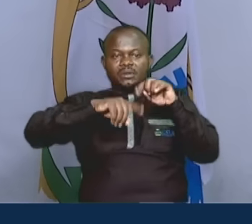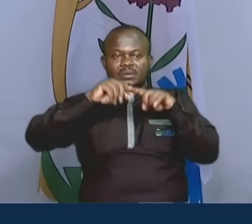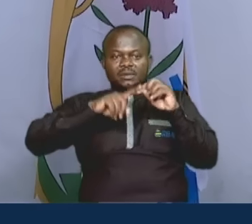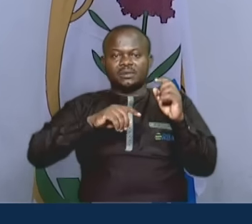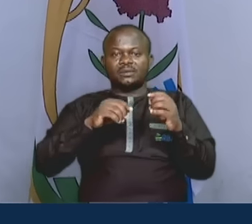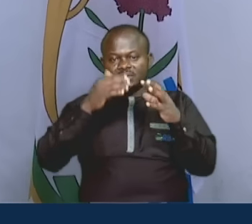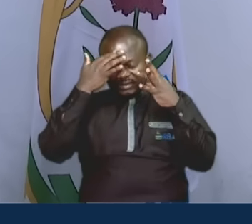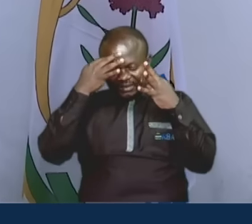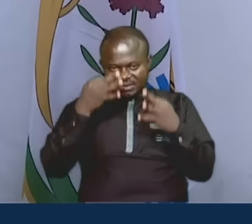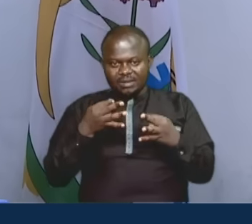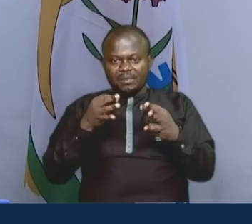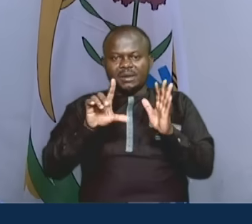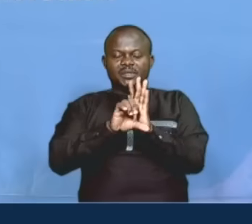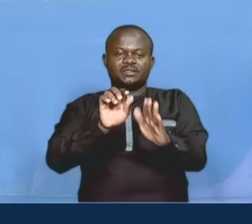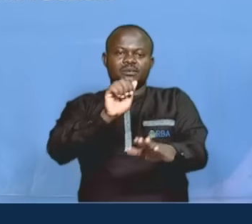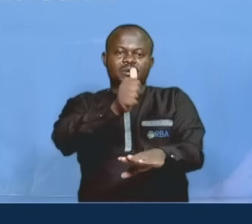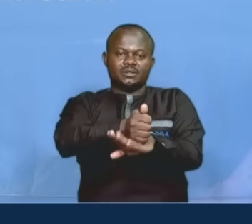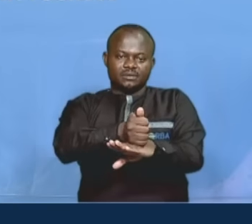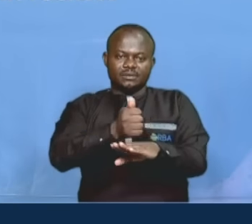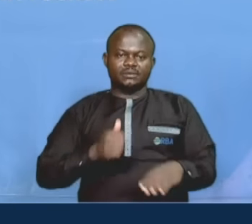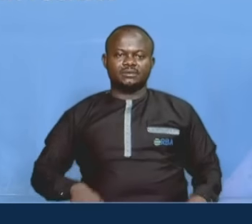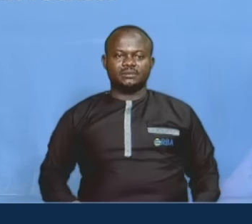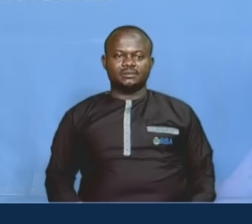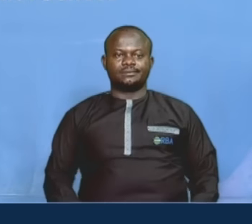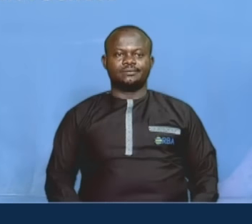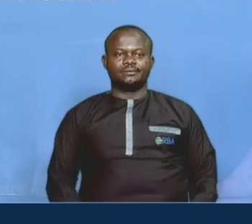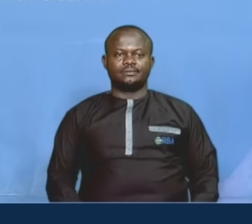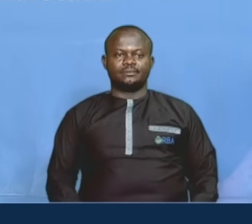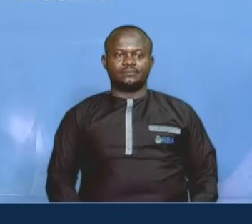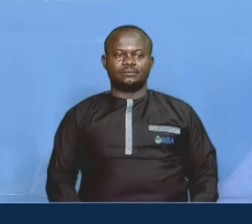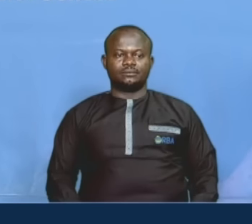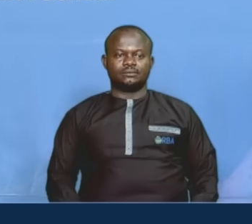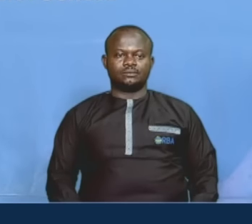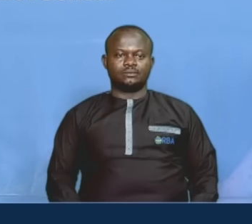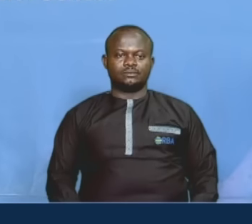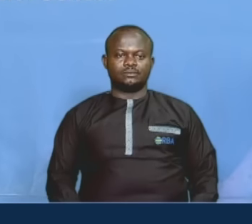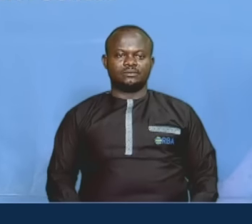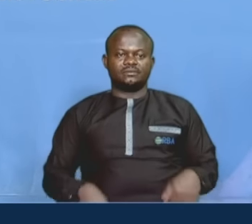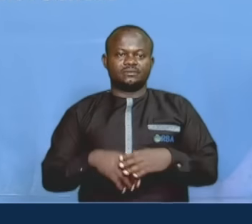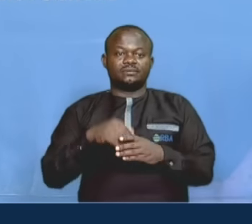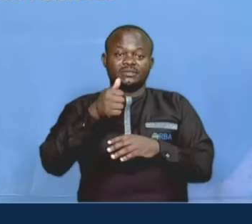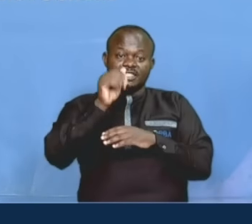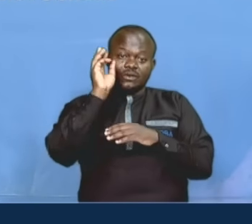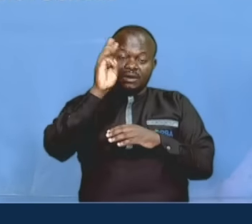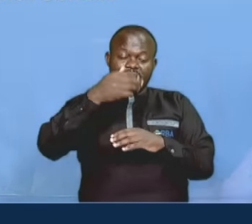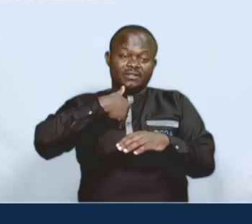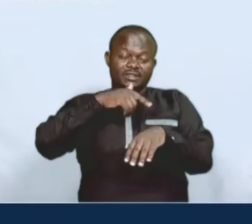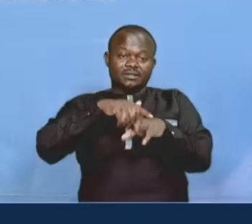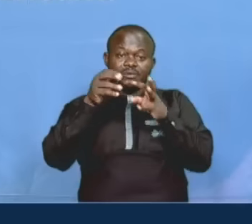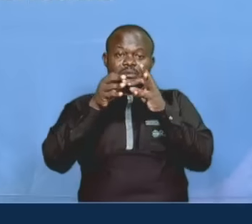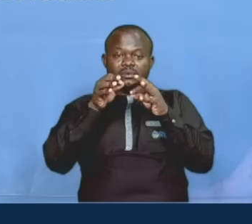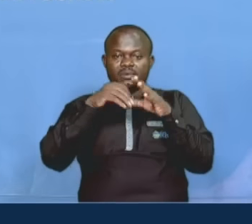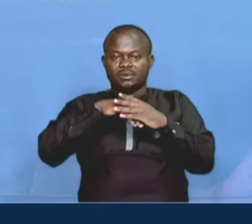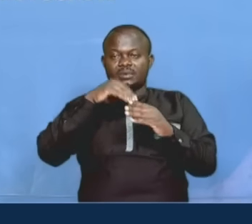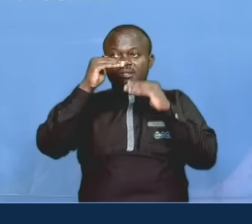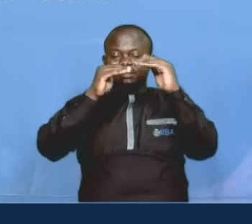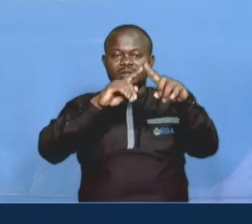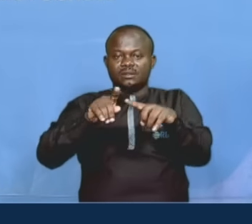ingamba n'amategeko yashyizweho. Bazagira umwanya wo kubisobanurirwa n'inzego zitandukanye,